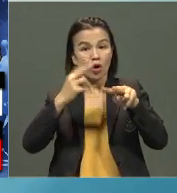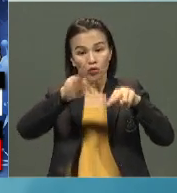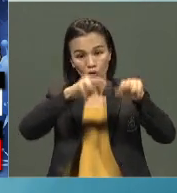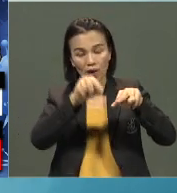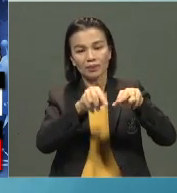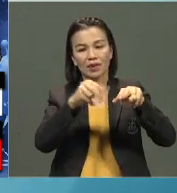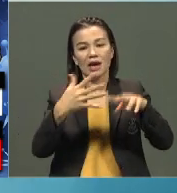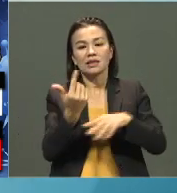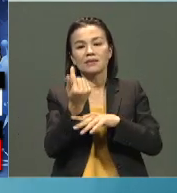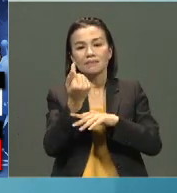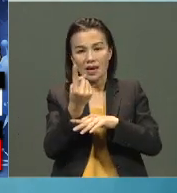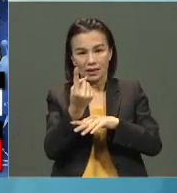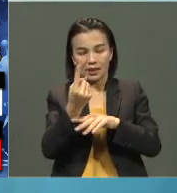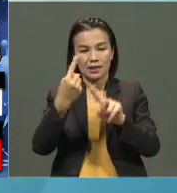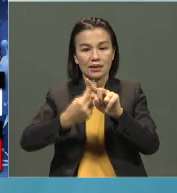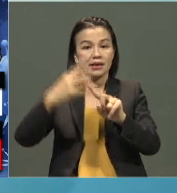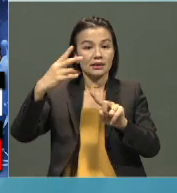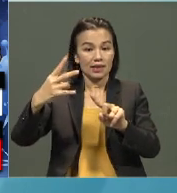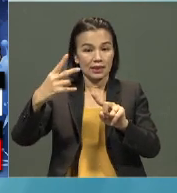รายเนี่ยนะครับที่มาด้วยกันเป็นลูกเรือทั้งหมดก็ไม่พบนะครับยังไงก็ตามแต่ครับการพบในวันนั้นเนี่ยยังผลยังไม่ค่อยชัดเจนก็มีการตรวจซ้ำอีกทีนึงนะครับแล้วก็วันที่11